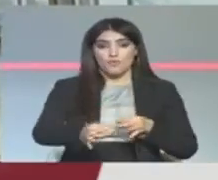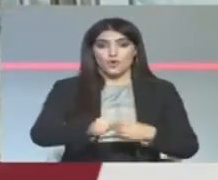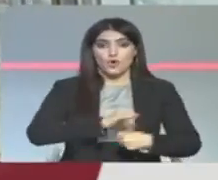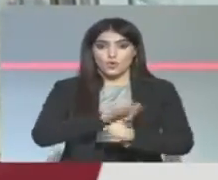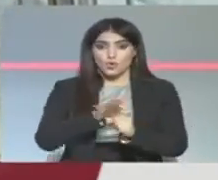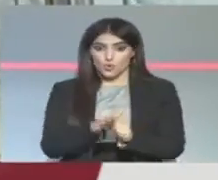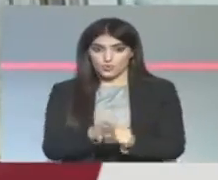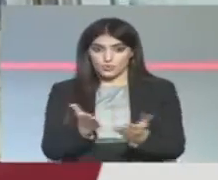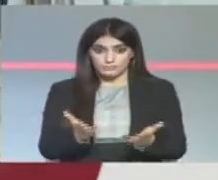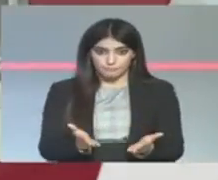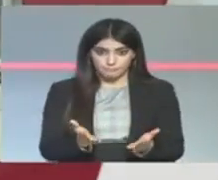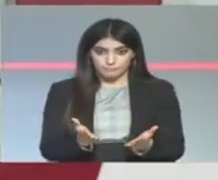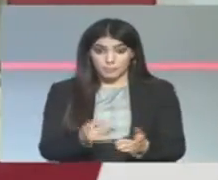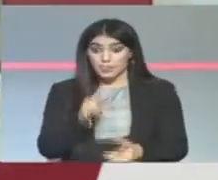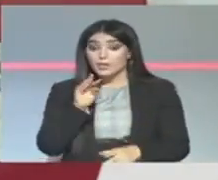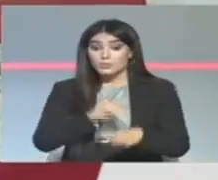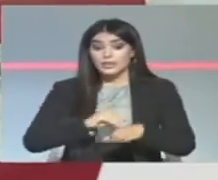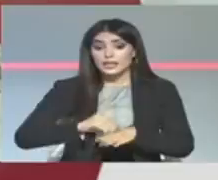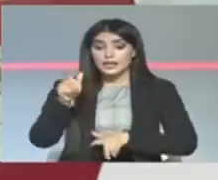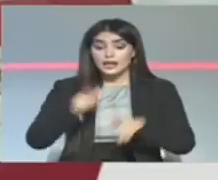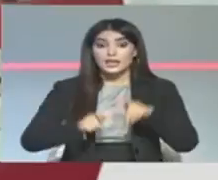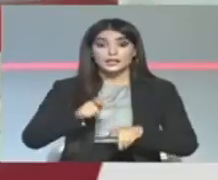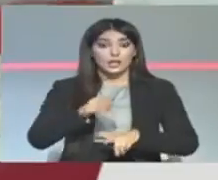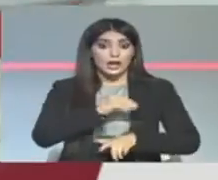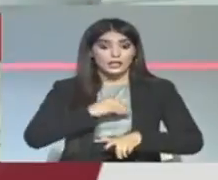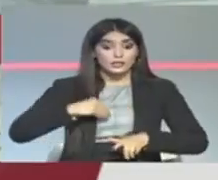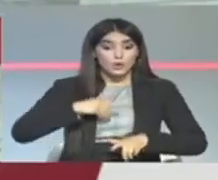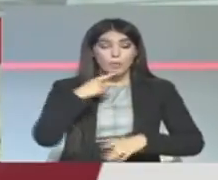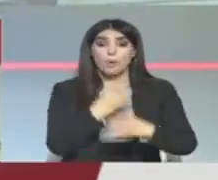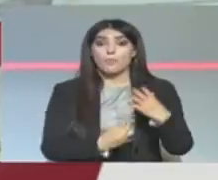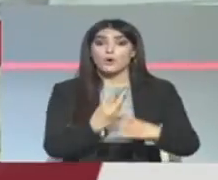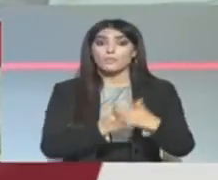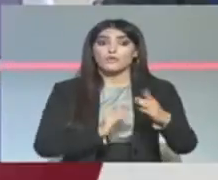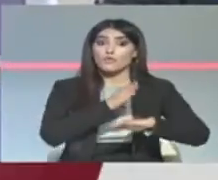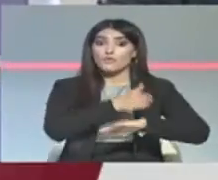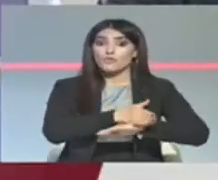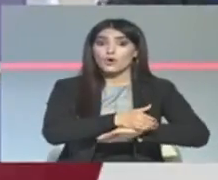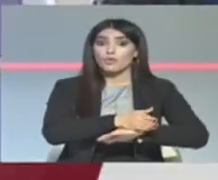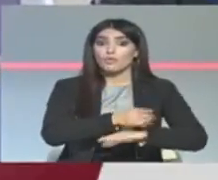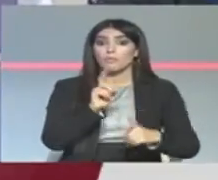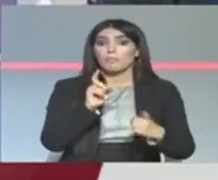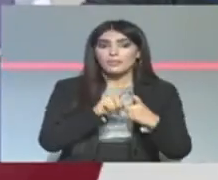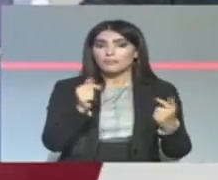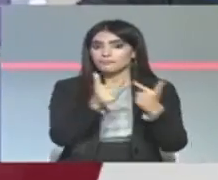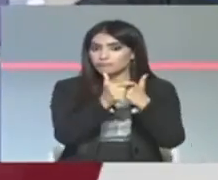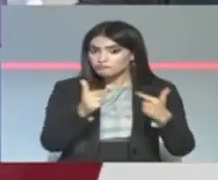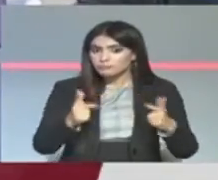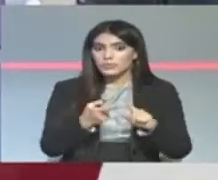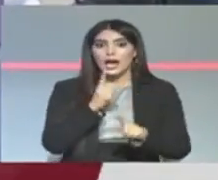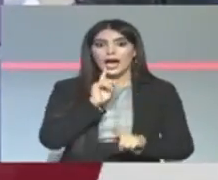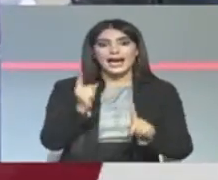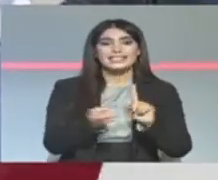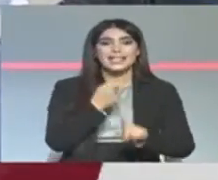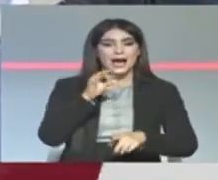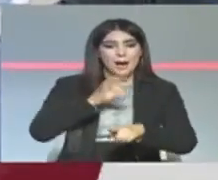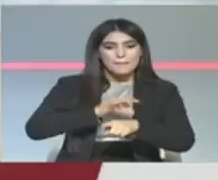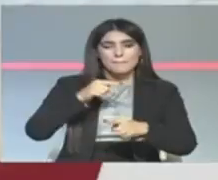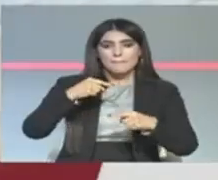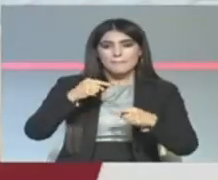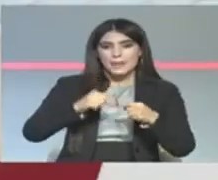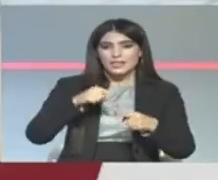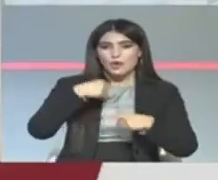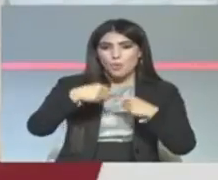كورونا رغم تحذيرات الاطباء من ان عزوف المرضى العاديين خاصه من هم اصحاب الامراض المزمنه